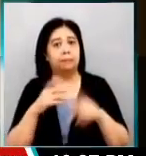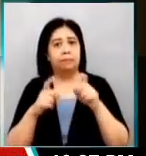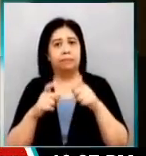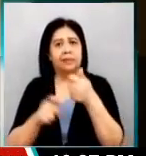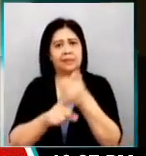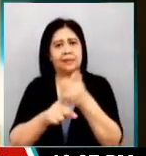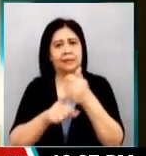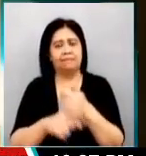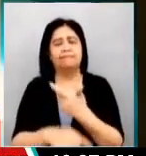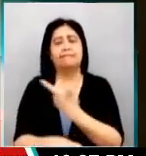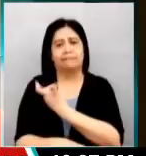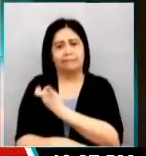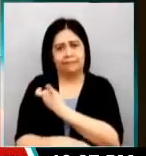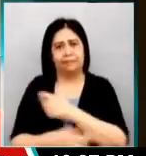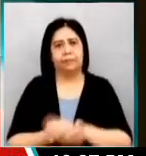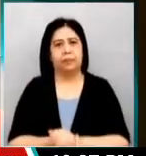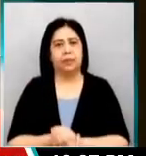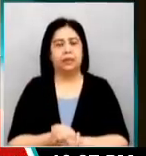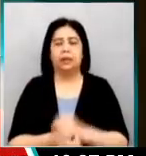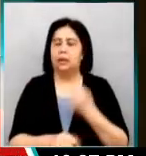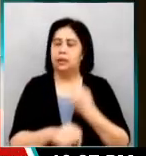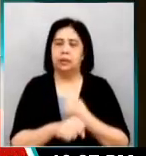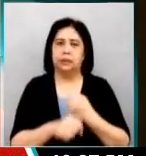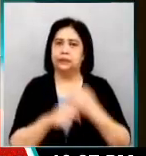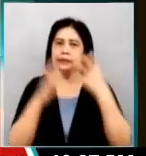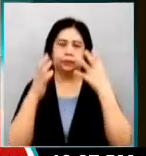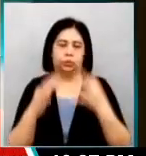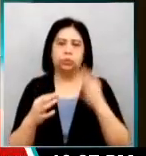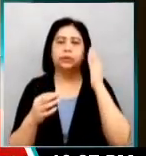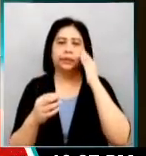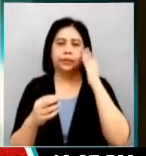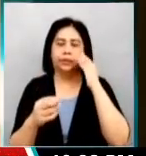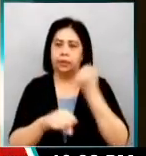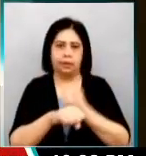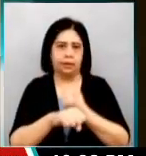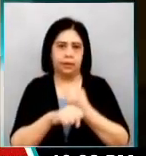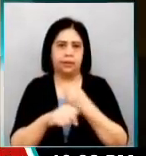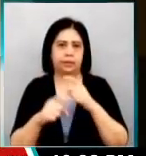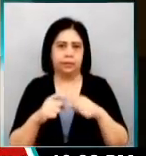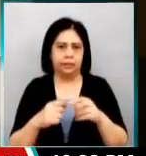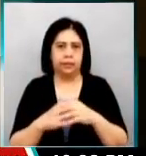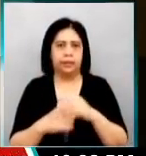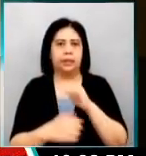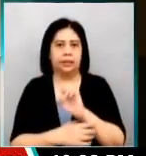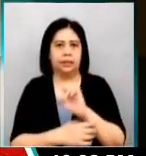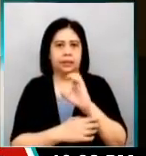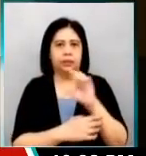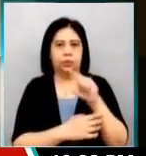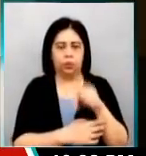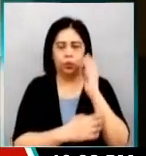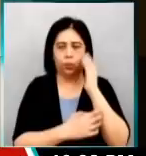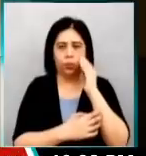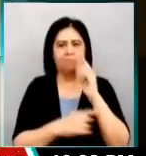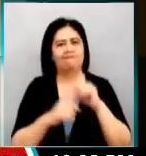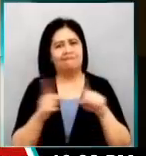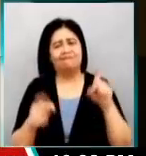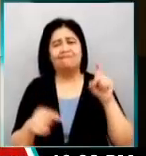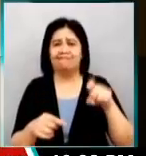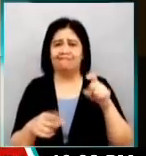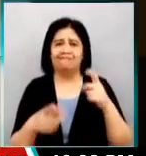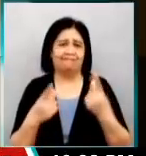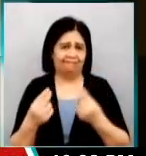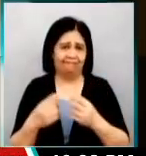vaccinated. Masakit na decision po natin to dahil alam nating mahirap ang ECQ. pero kinakailangan gawin po ito